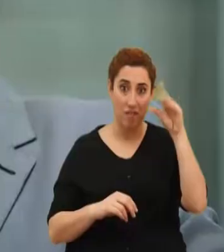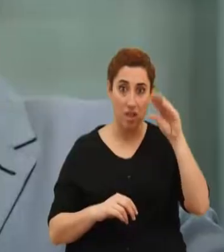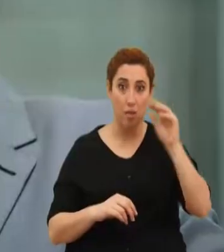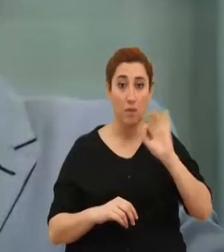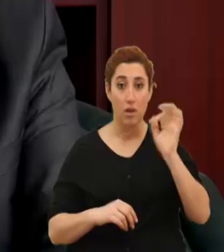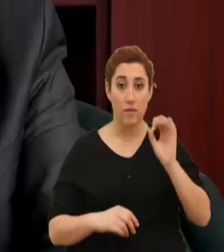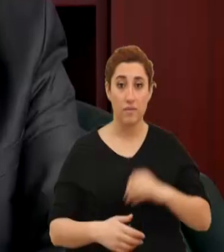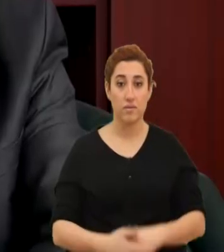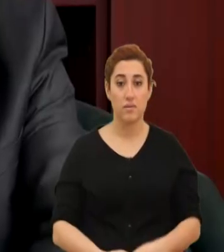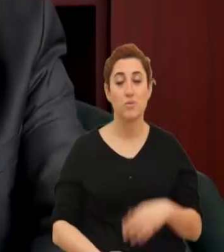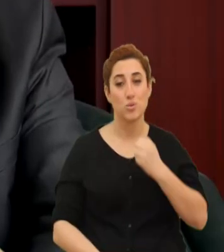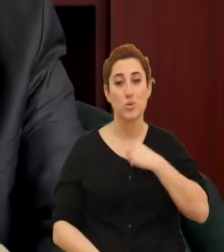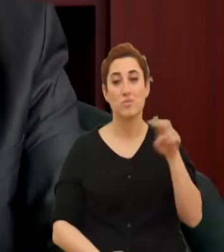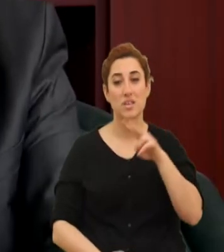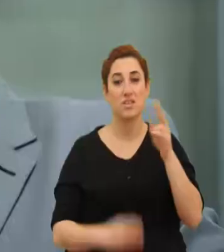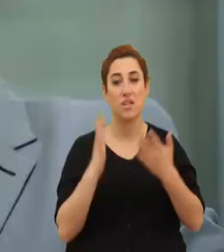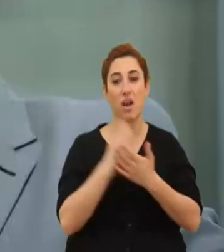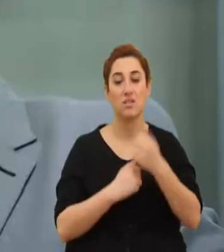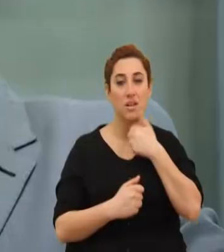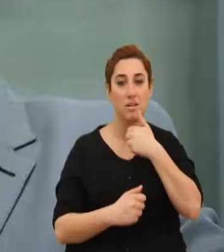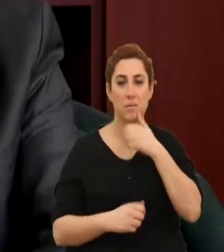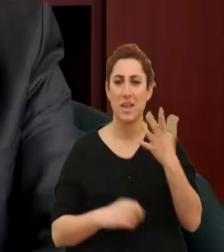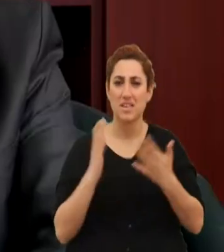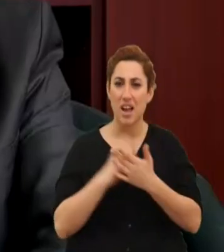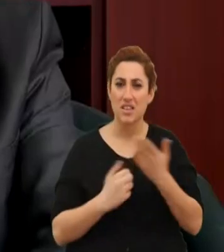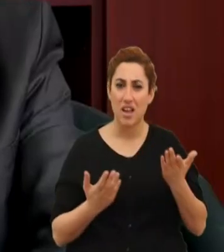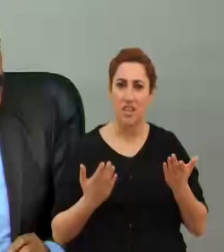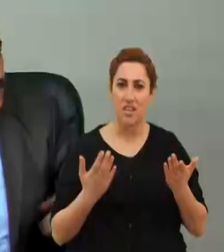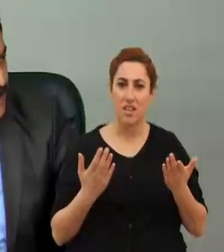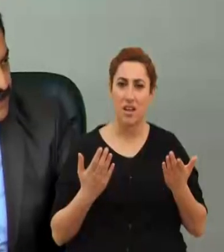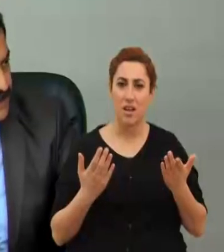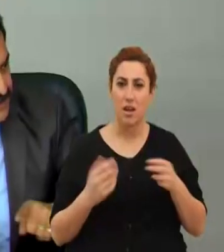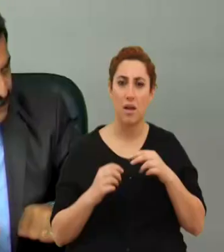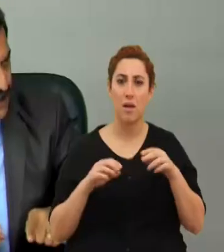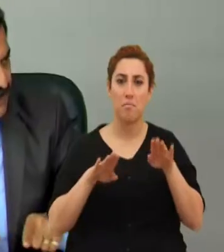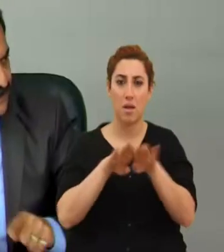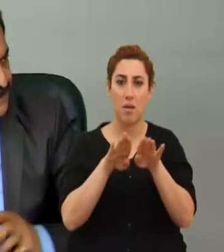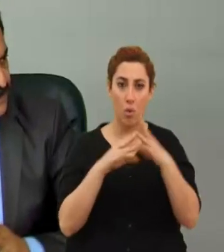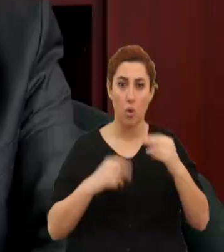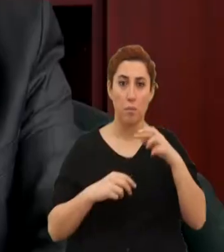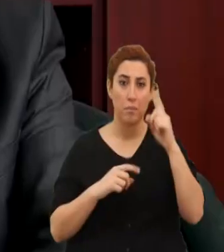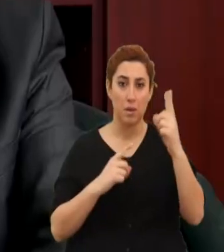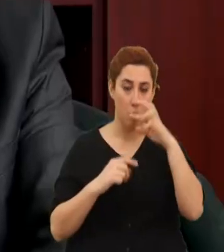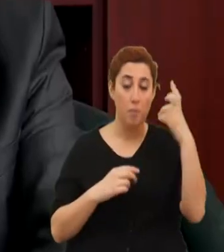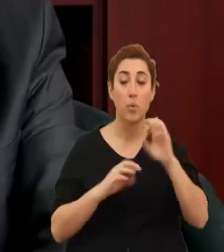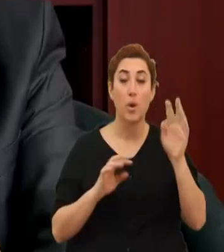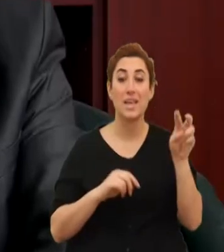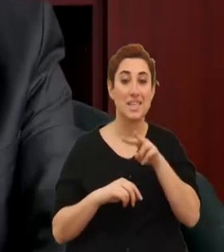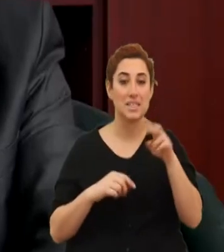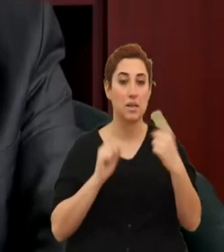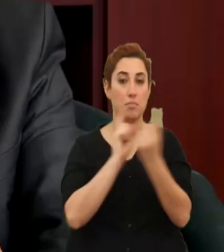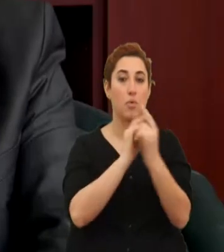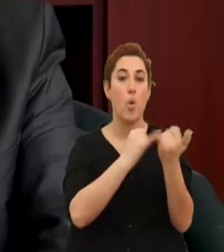mi? Evet. Maalesef ikisi de kazandı baba. Nasıl kazandılar ya? Berabere kalıp birer puan mı aldılar? Yok, ikisi de